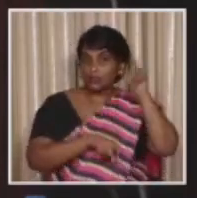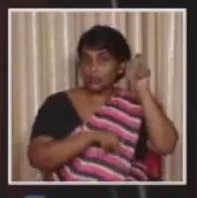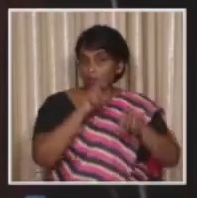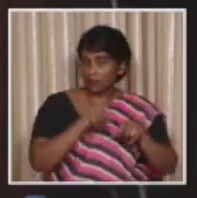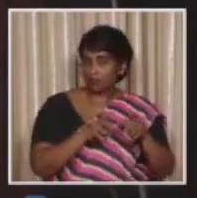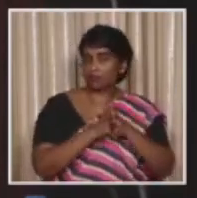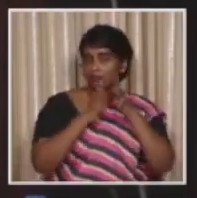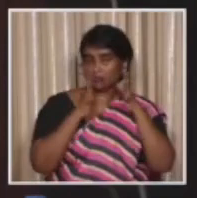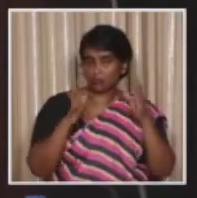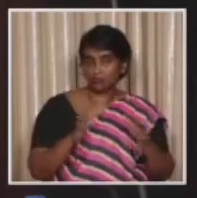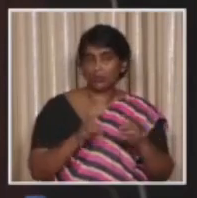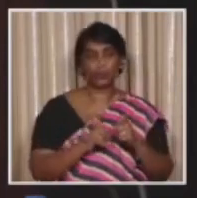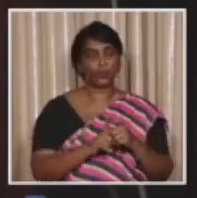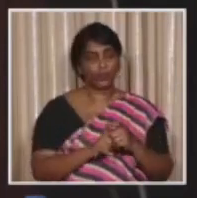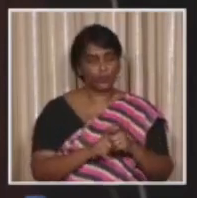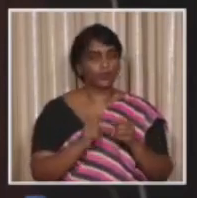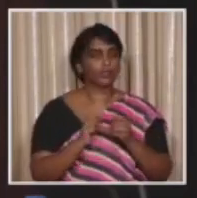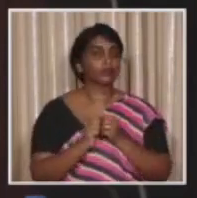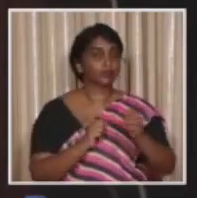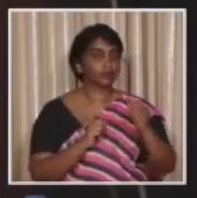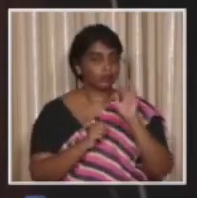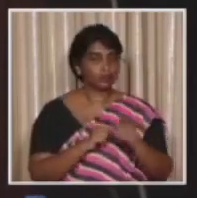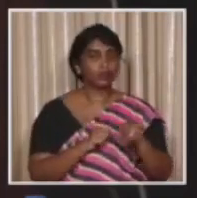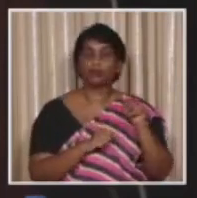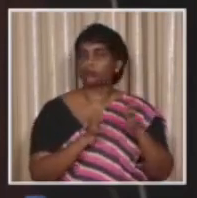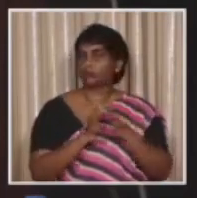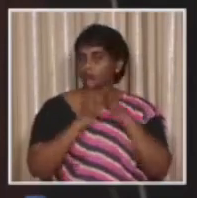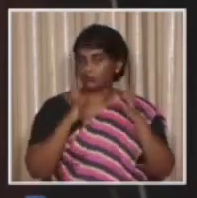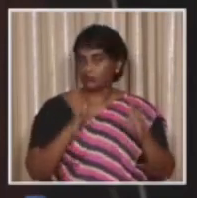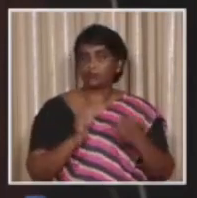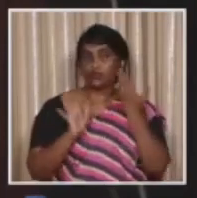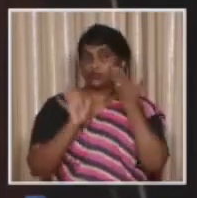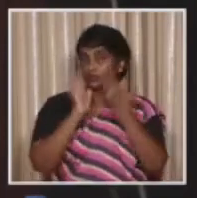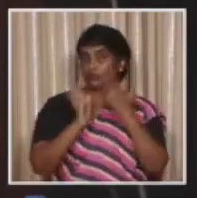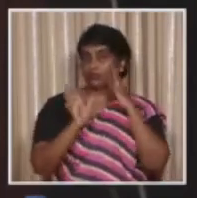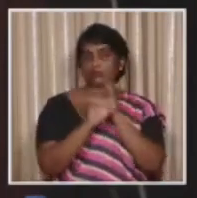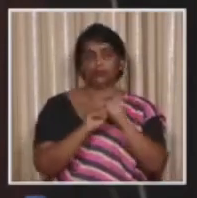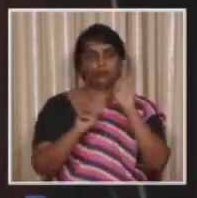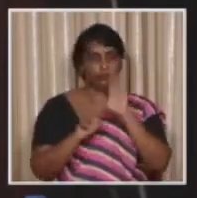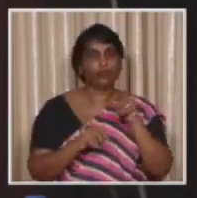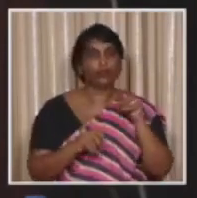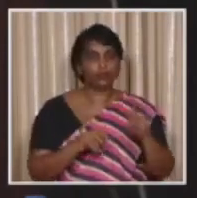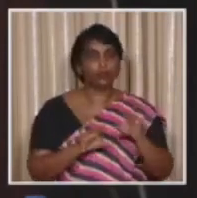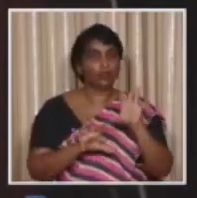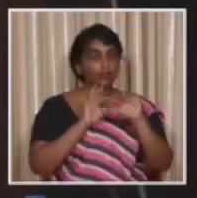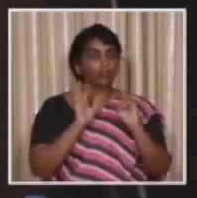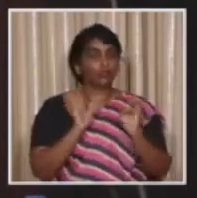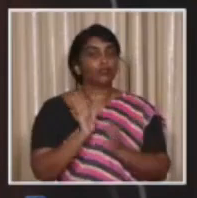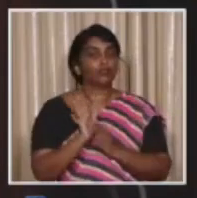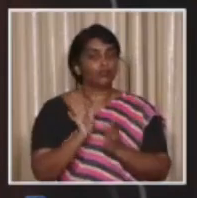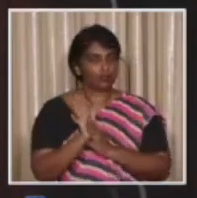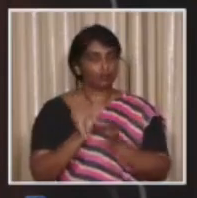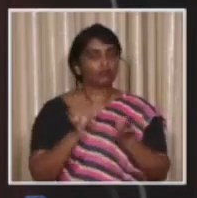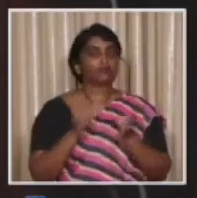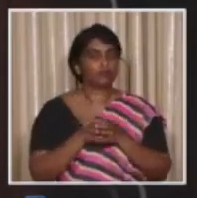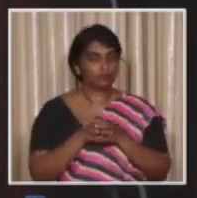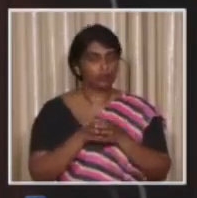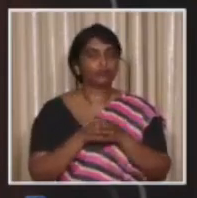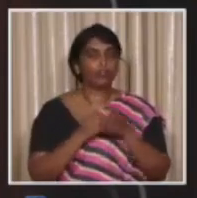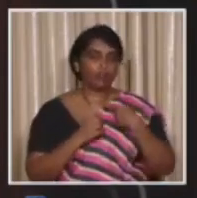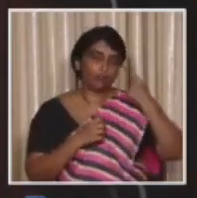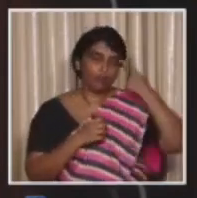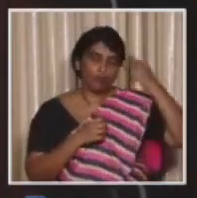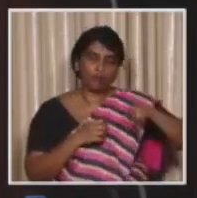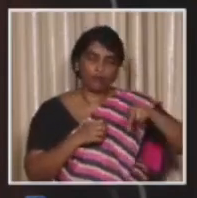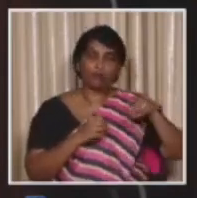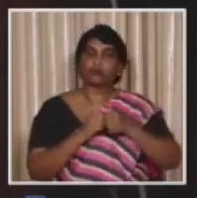මීට වඩා දැඩි ක්‍රියාමාර්ග ගන්නාසේම මීට වඩා ඉලිදරව් කිරීමක් සිද්ධ වෙන්න ඕන සිලෙක් කමිටියක් එමුණනම් තේරීම් කාර්ය සභාවක් තුළ අපි විශ්වාස